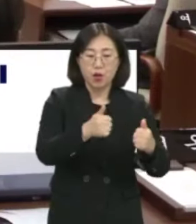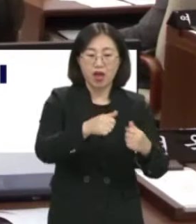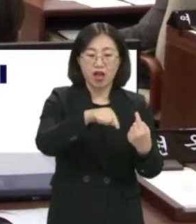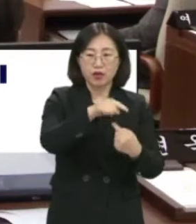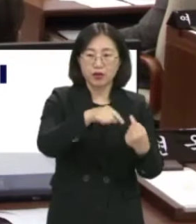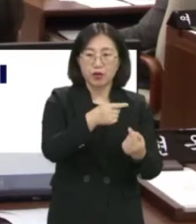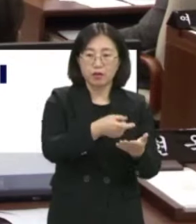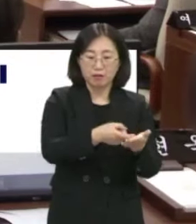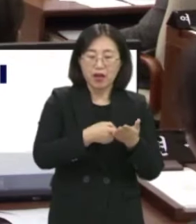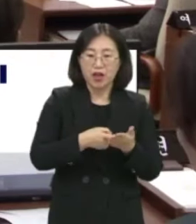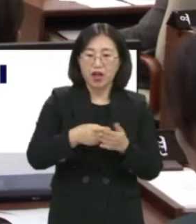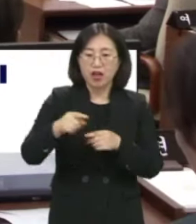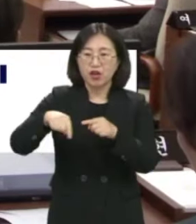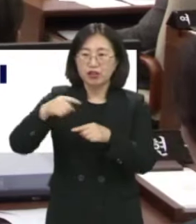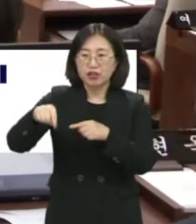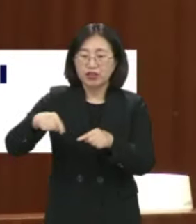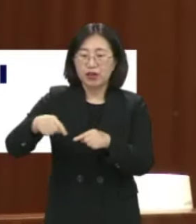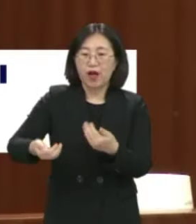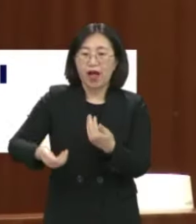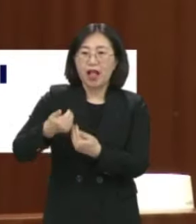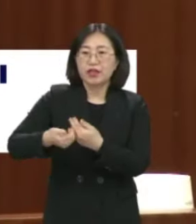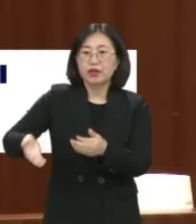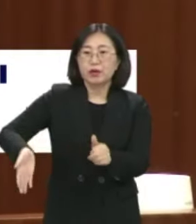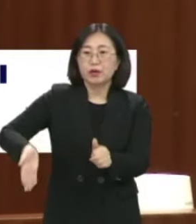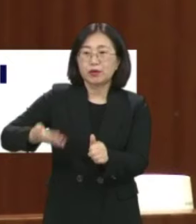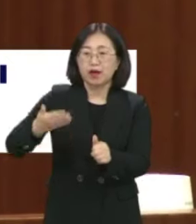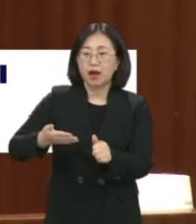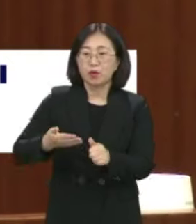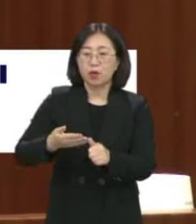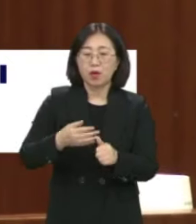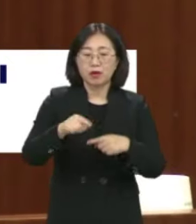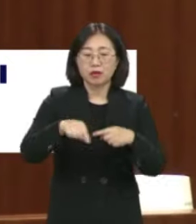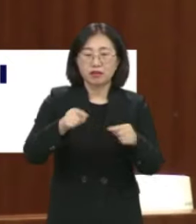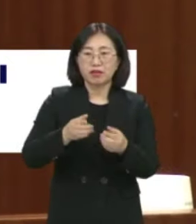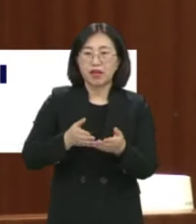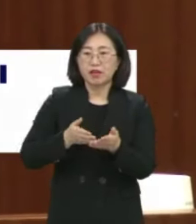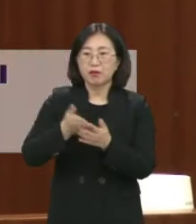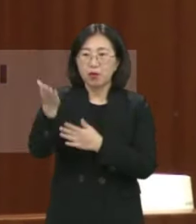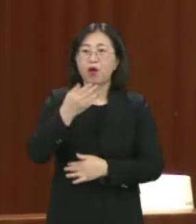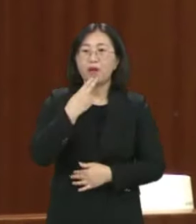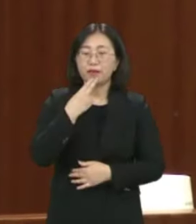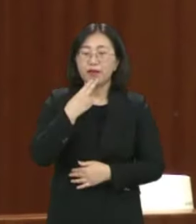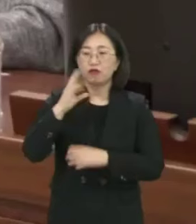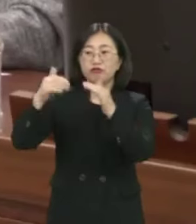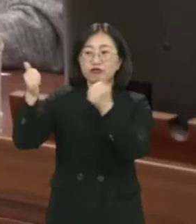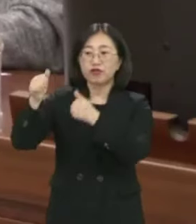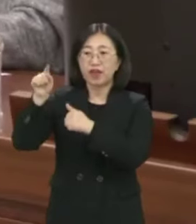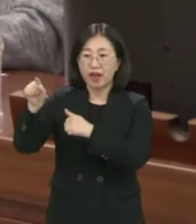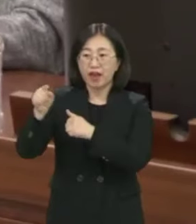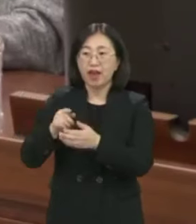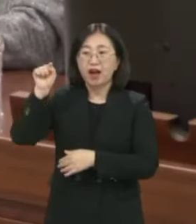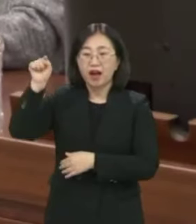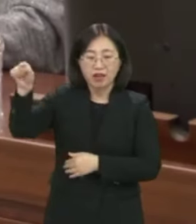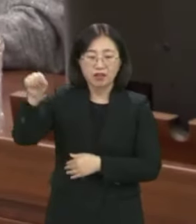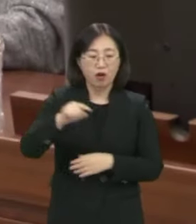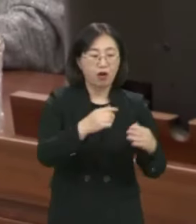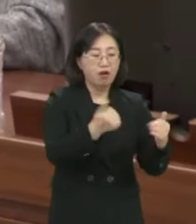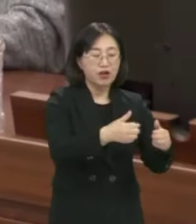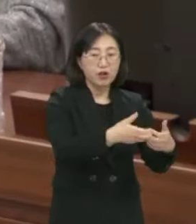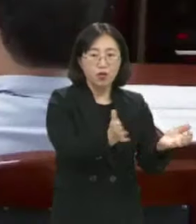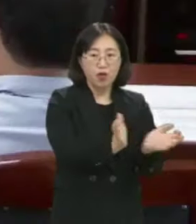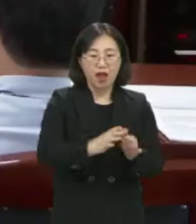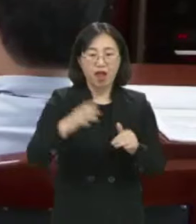정치적 이해관계로 몰아가며 갈등을 조장하는가 하면 정책이 관철되지 않았다고 국회에 가서 의회를 비난했다 듣고